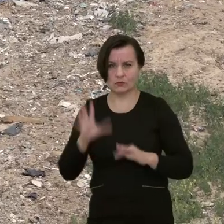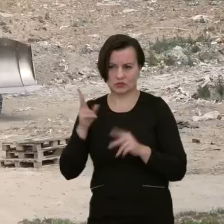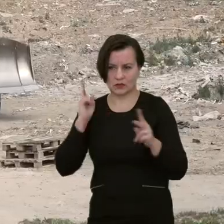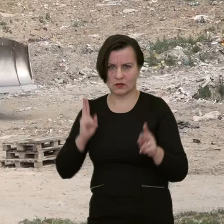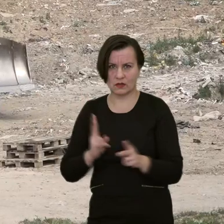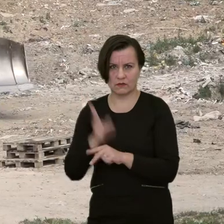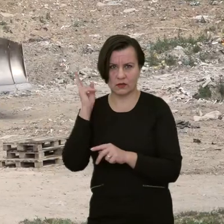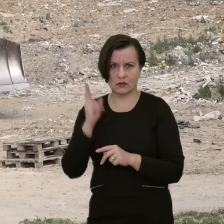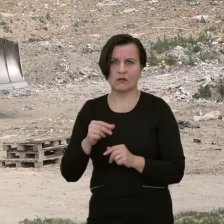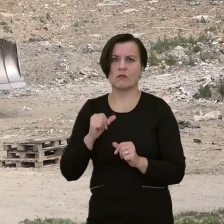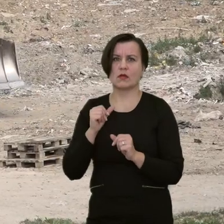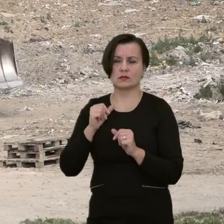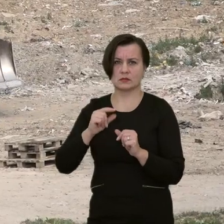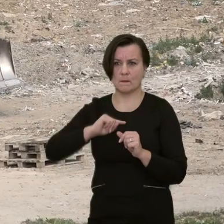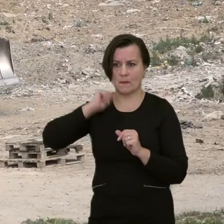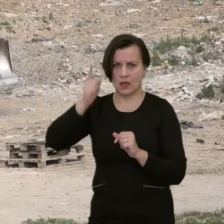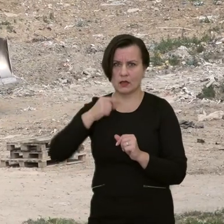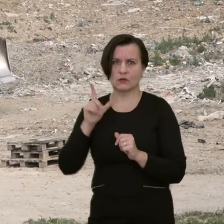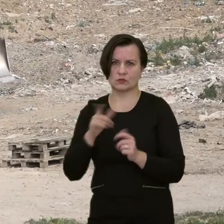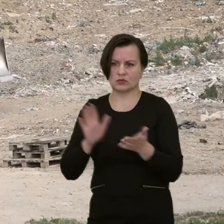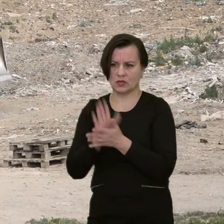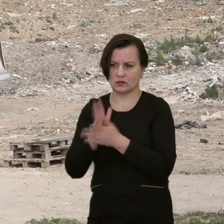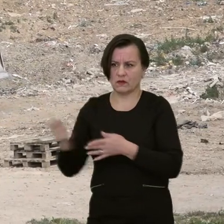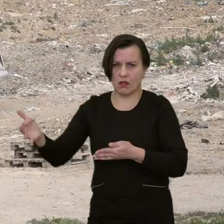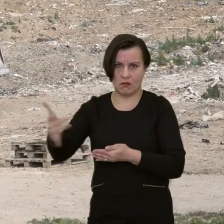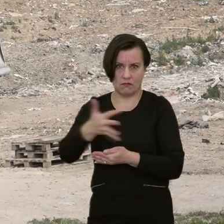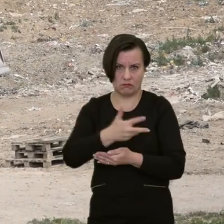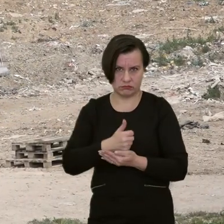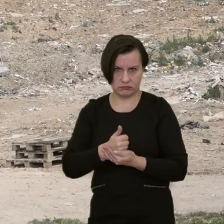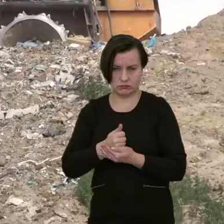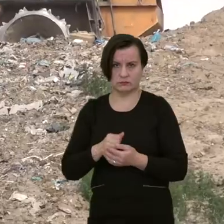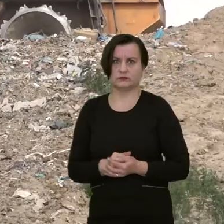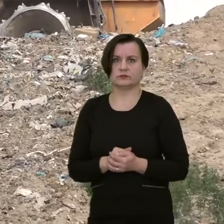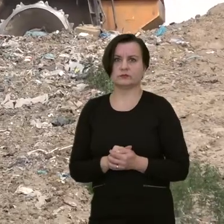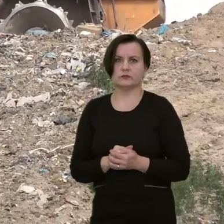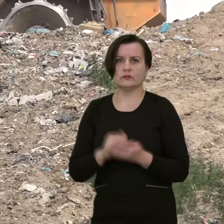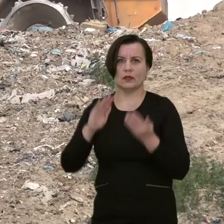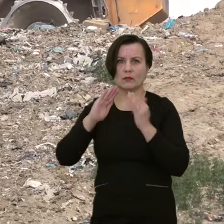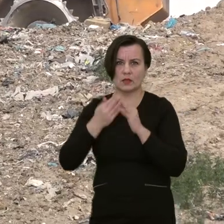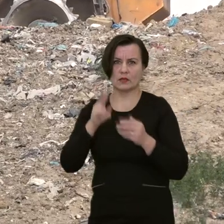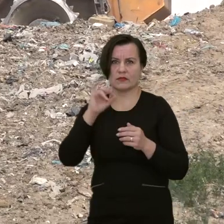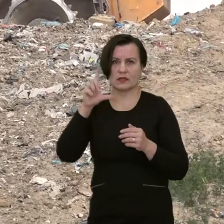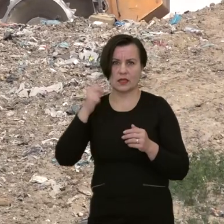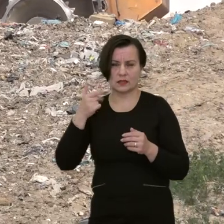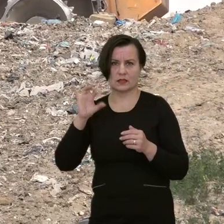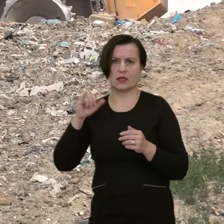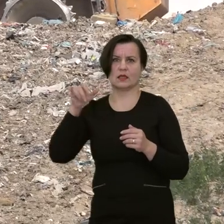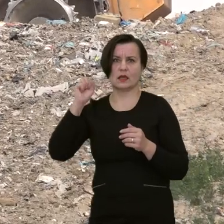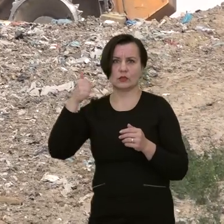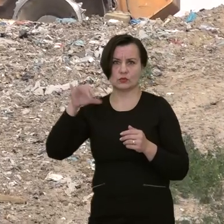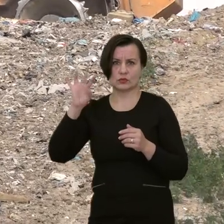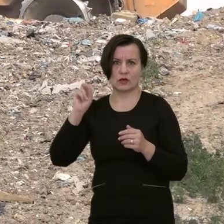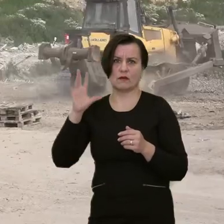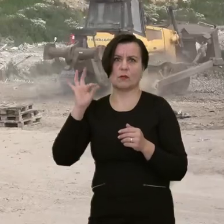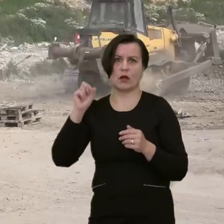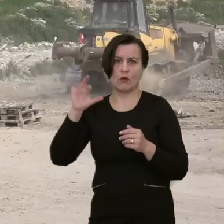dvigubai išaugęs metinės vietinės rinkliavos mokestis už komunalinių atliekų surinkimą ir tvarkymą. Miesto Vilainių, Paobelio,